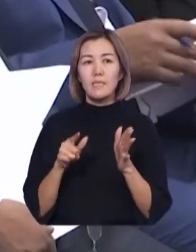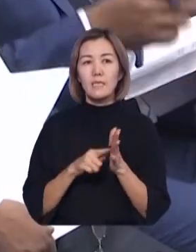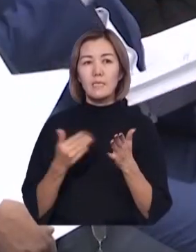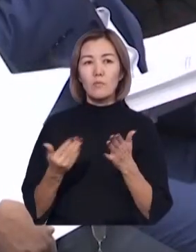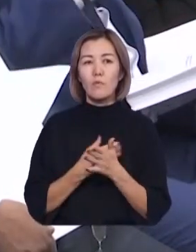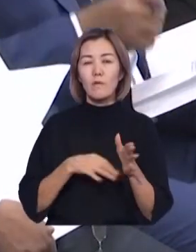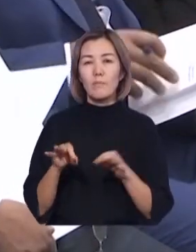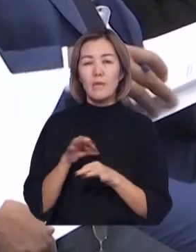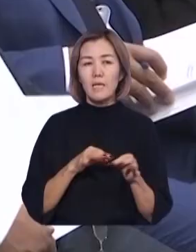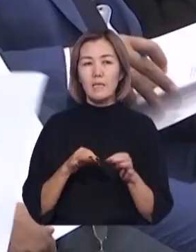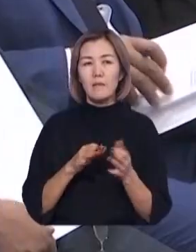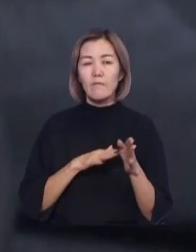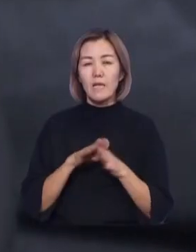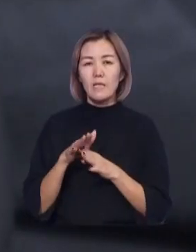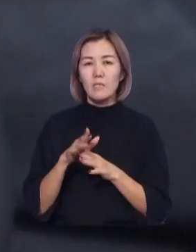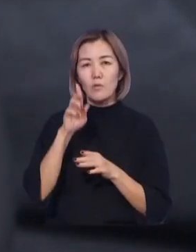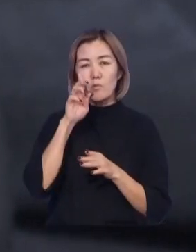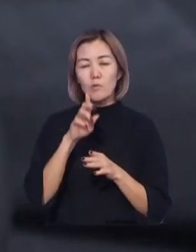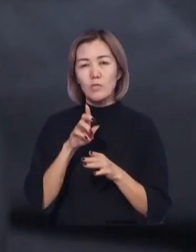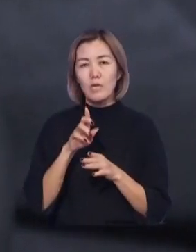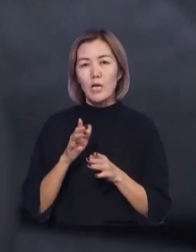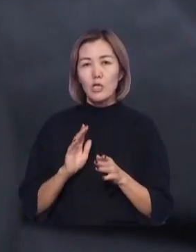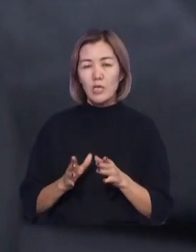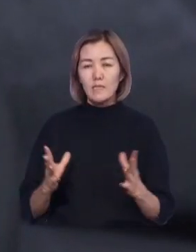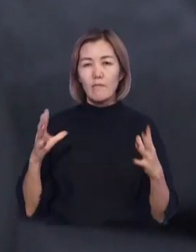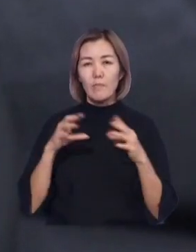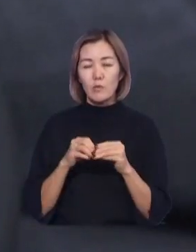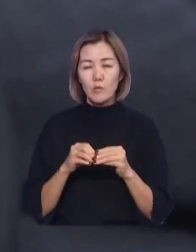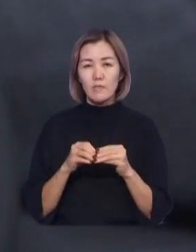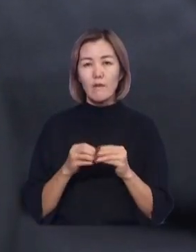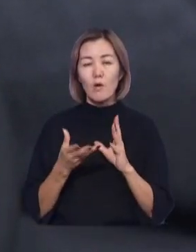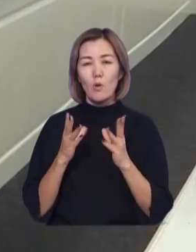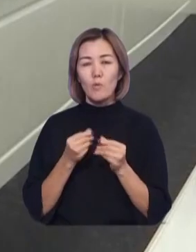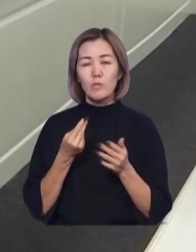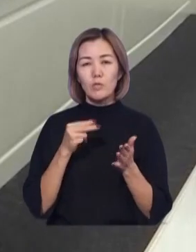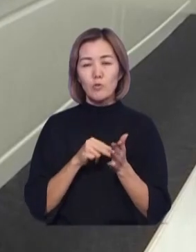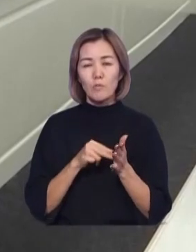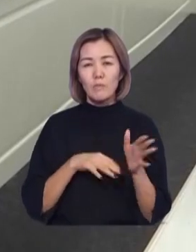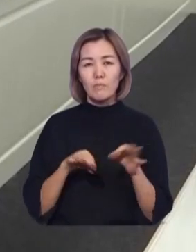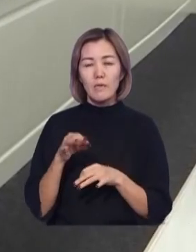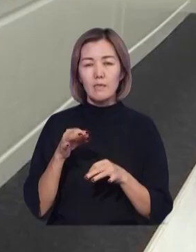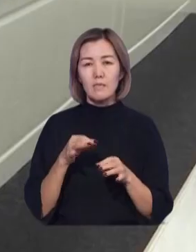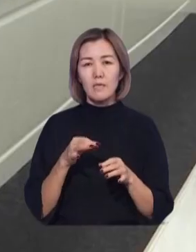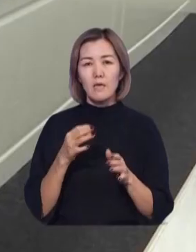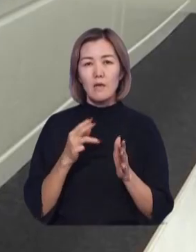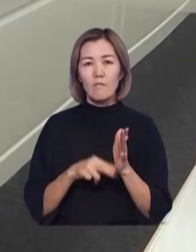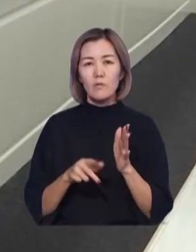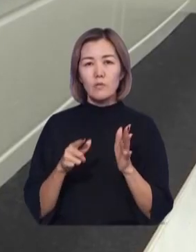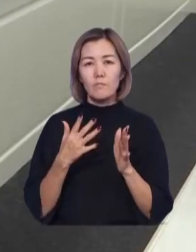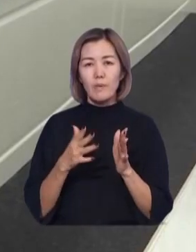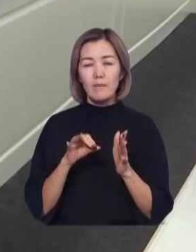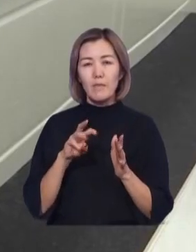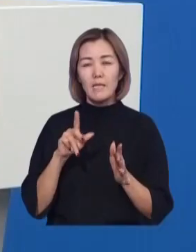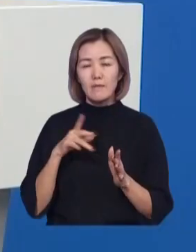проектов реализуемых в регионе в рамках государственно-частного партнёрства общая сумма этих проектов составляет около 85